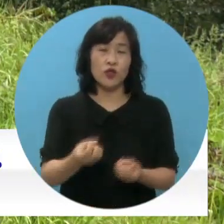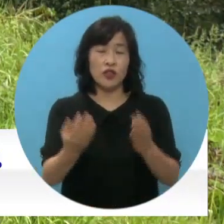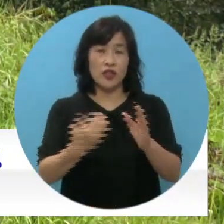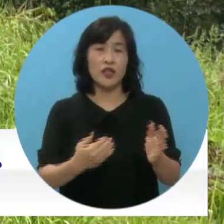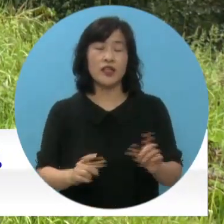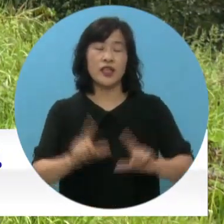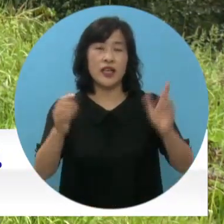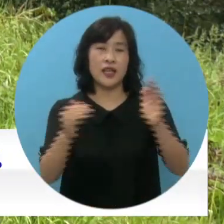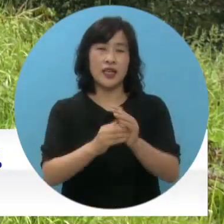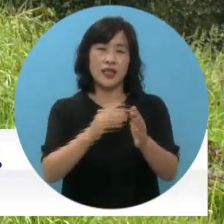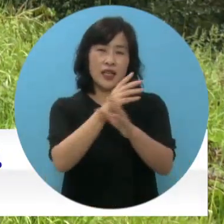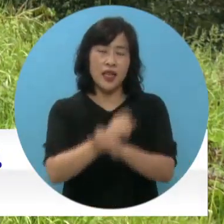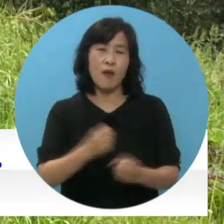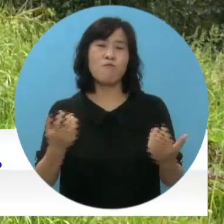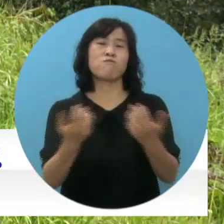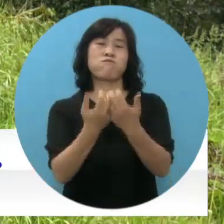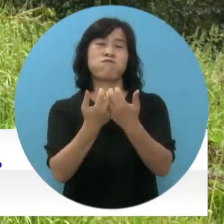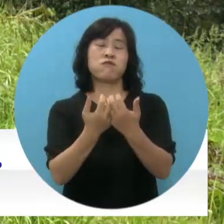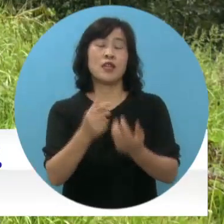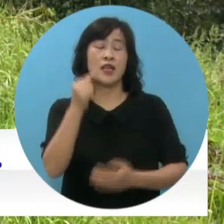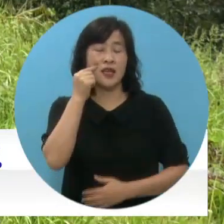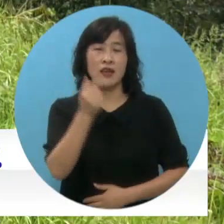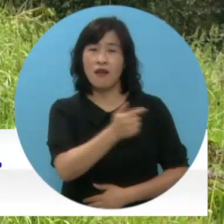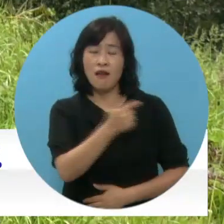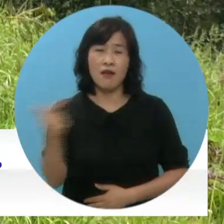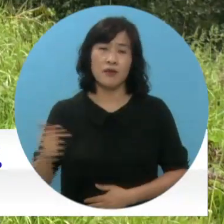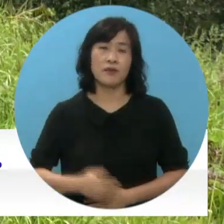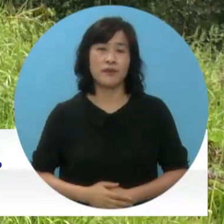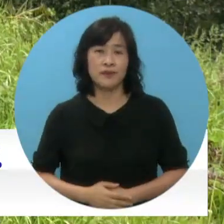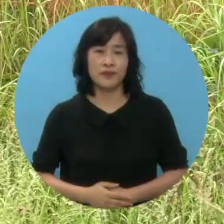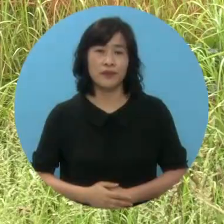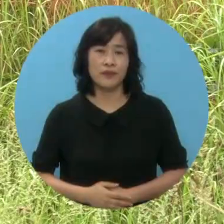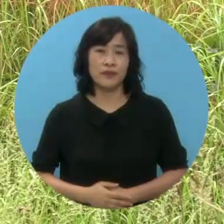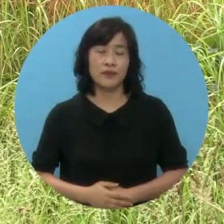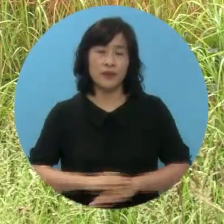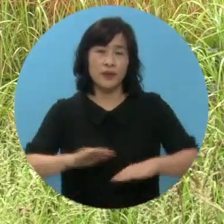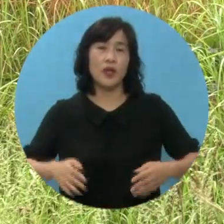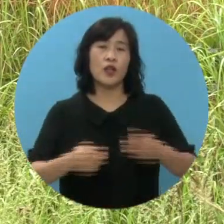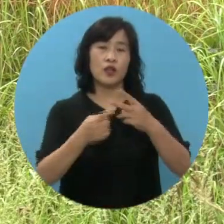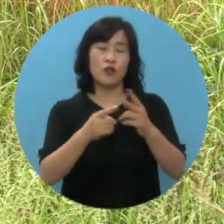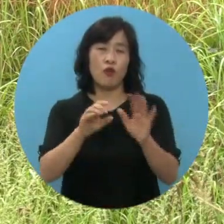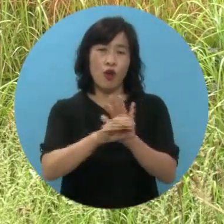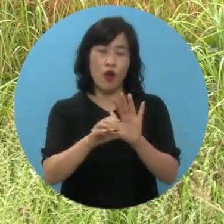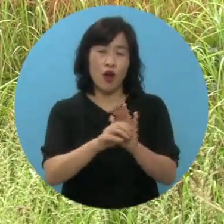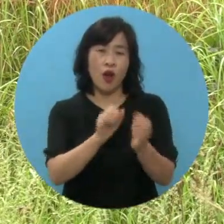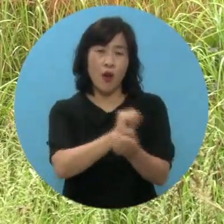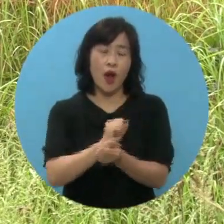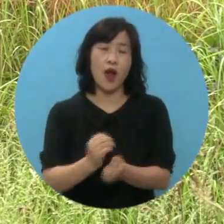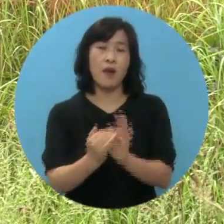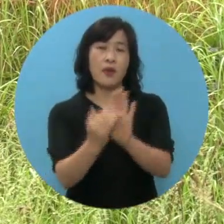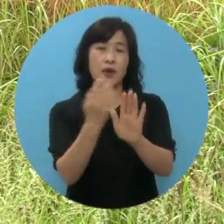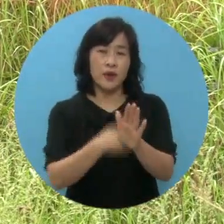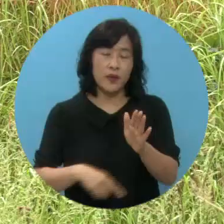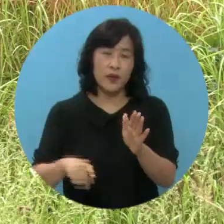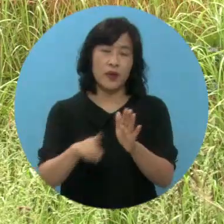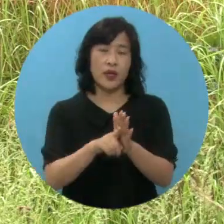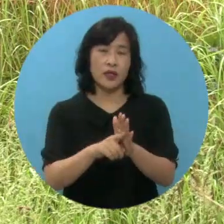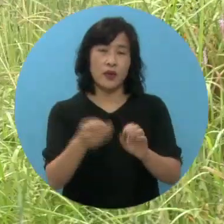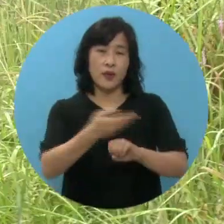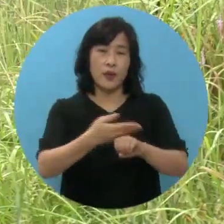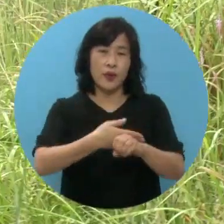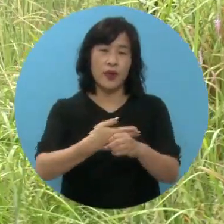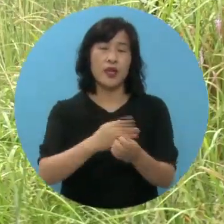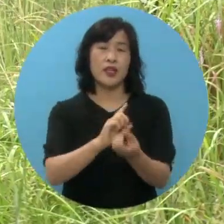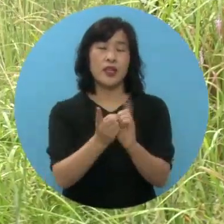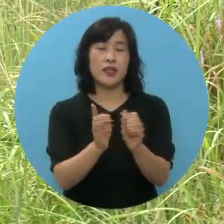추석 전날까지 예약이 잡힐 만큼 인기를 얻고 있습니다. 전남도는 코로나19 확산 방지를 위해